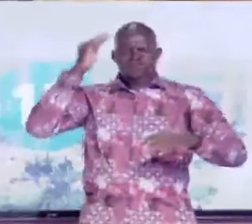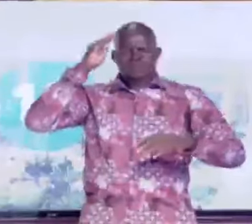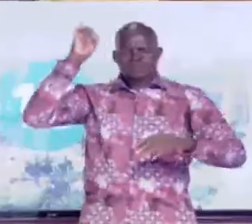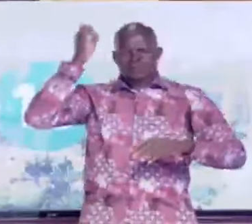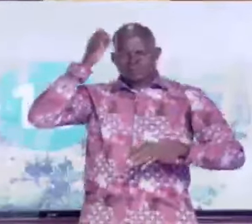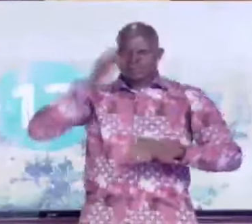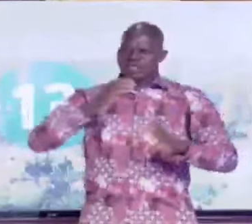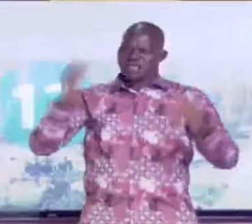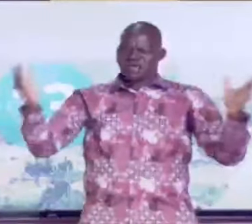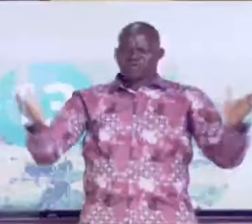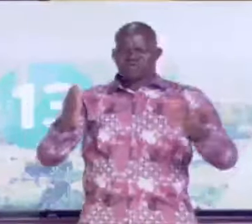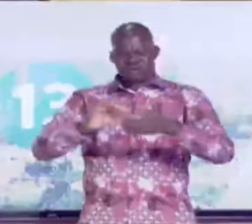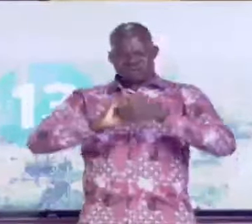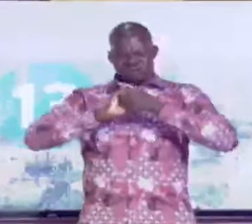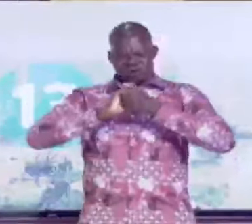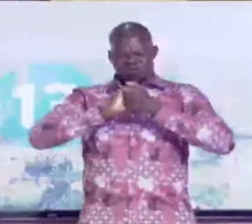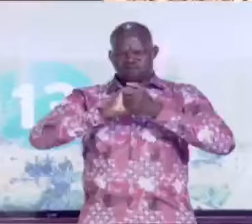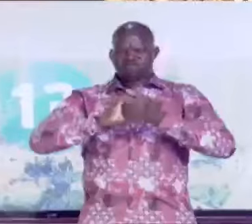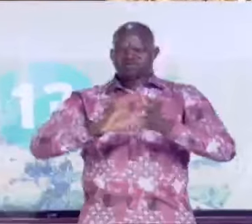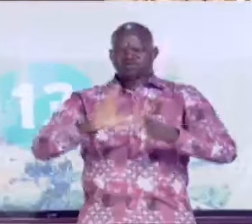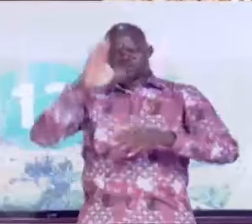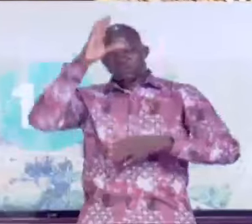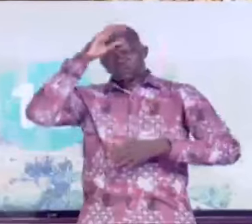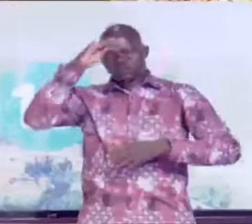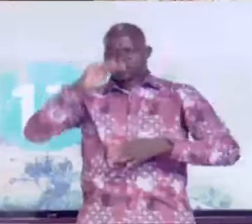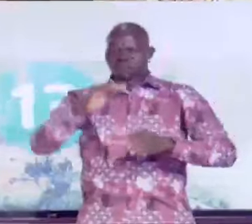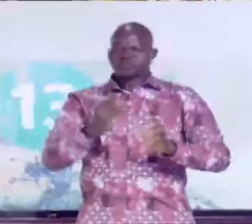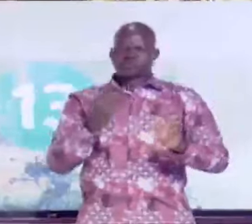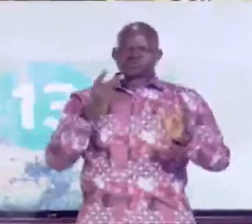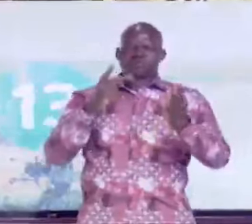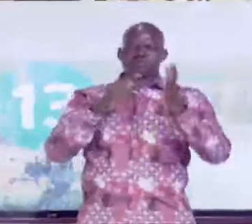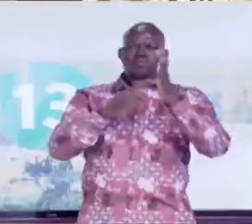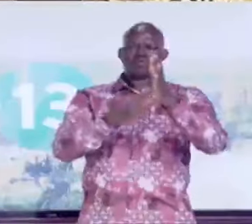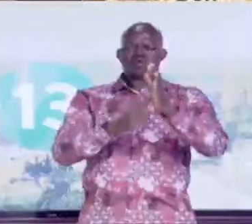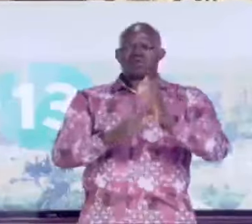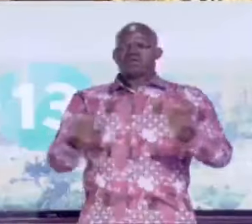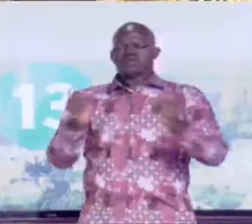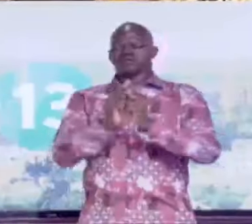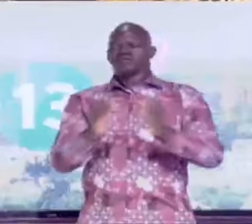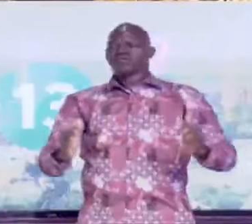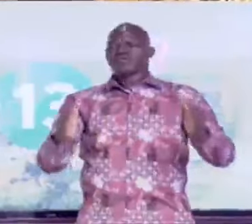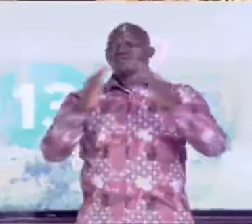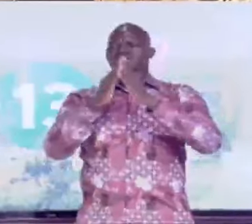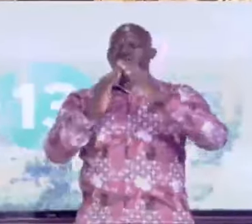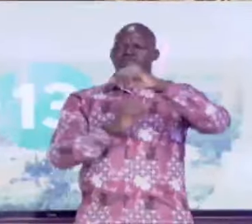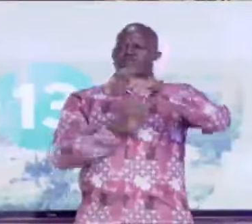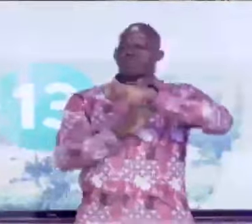salue ici la bravoure de ces hommes qui font preuve d'abnégation face aux défis sécuritaires.